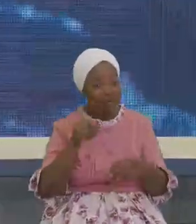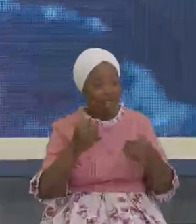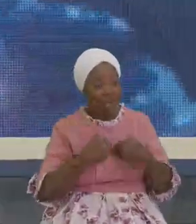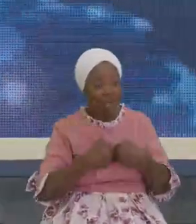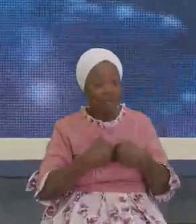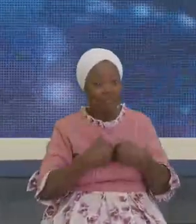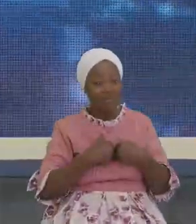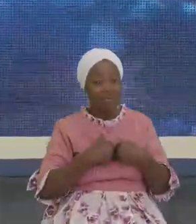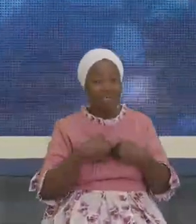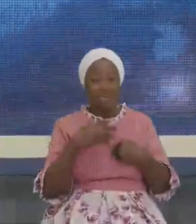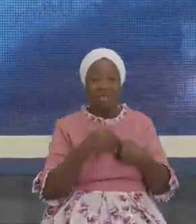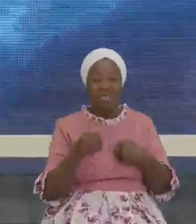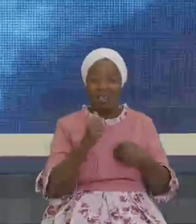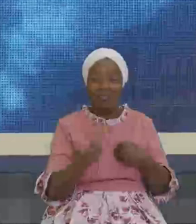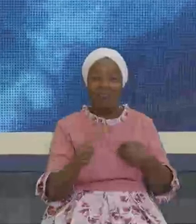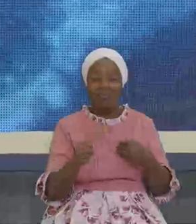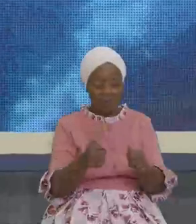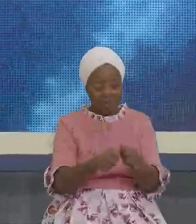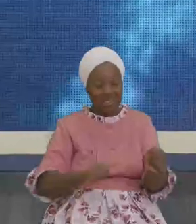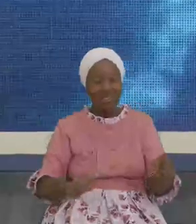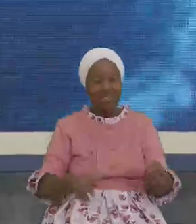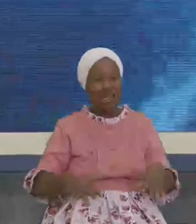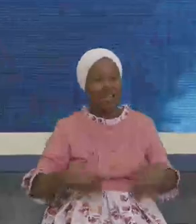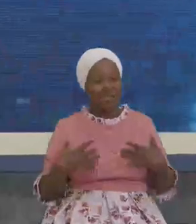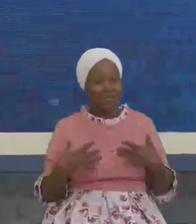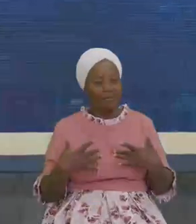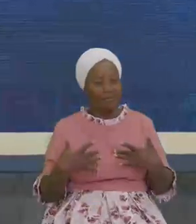Et quiconque dans cette cage a une vie